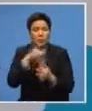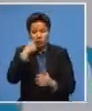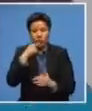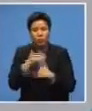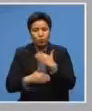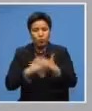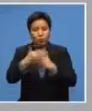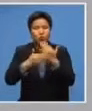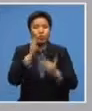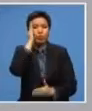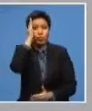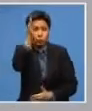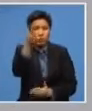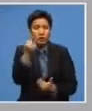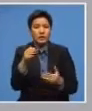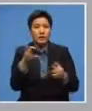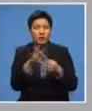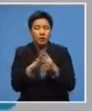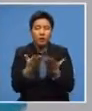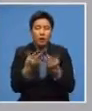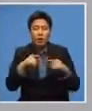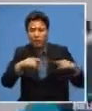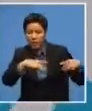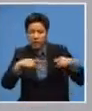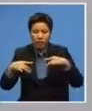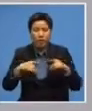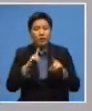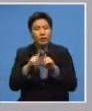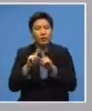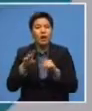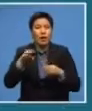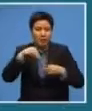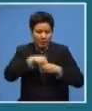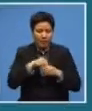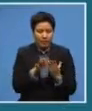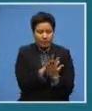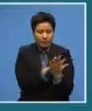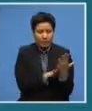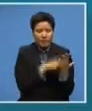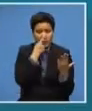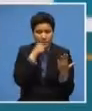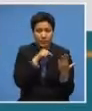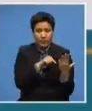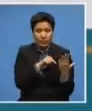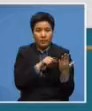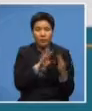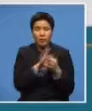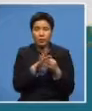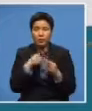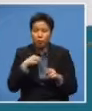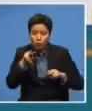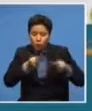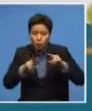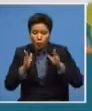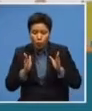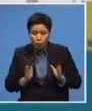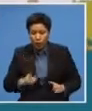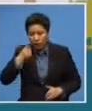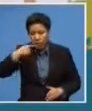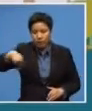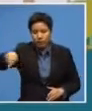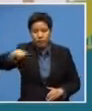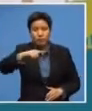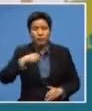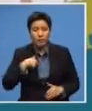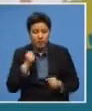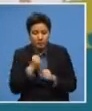าเรื่องอื่นความขัดแย้งเรื่องการไปรู้เป็นเรื่องภายในของเรานะว่าทำยังไงเราจะดูแลคนของเราให้ได้ทำไงจะทำ